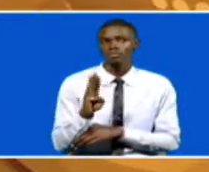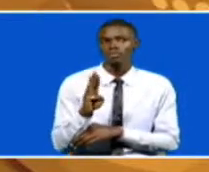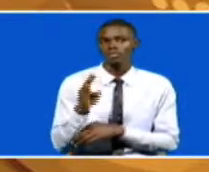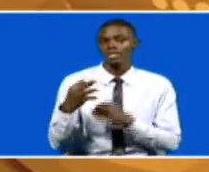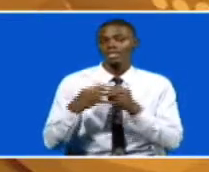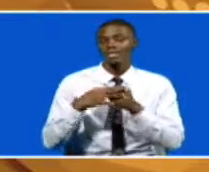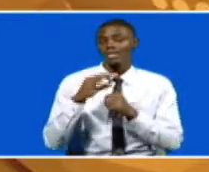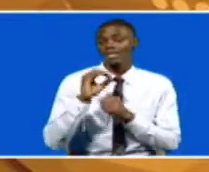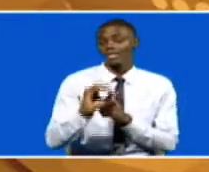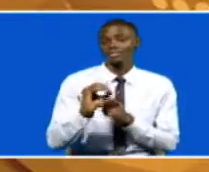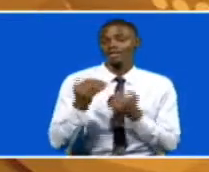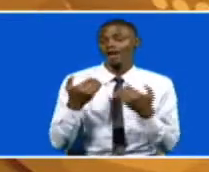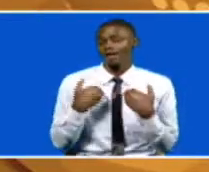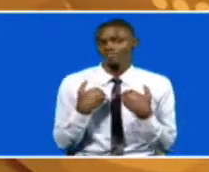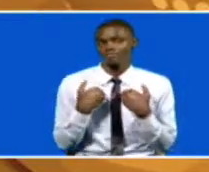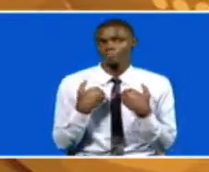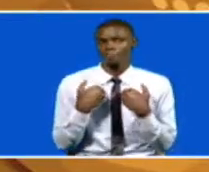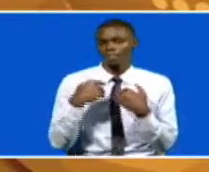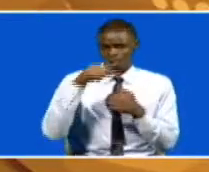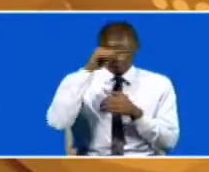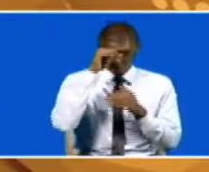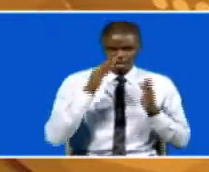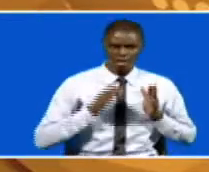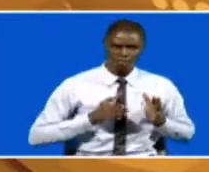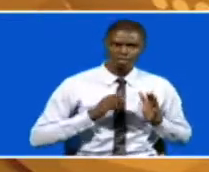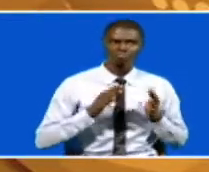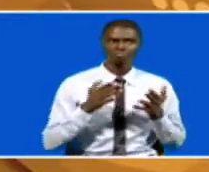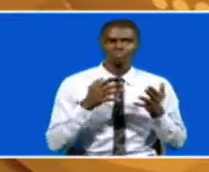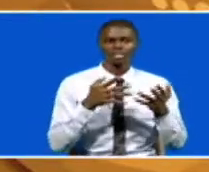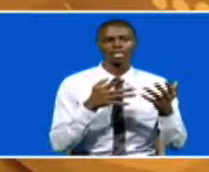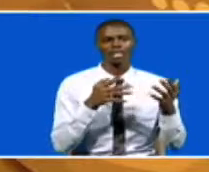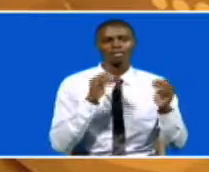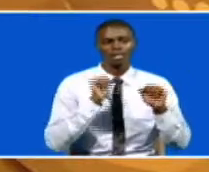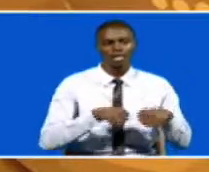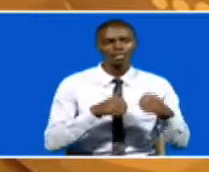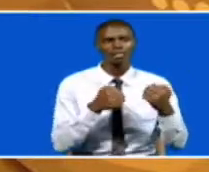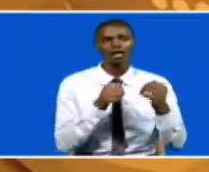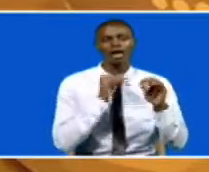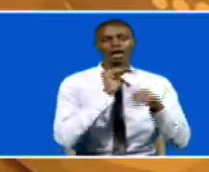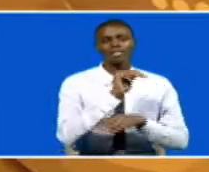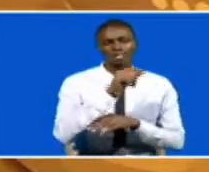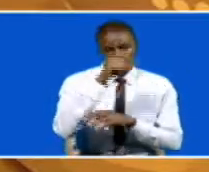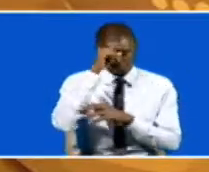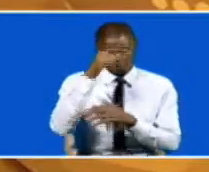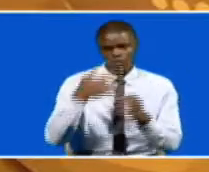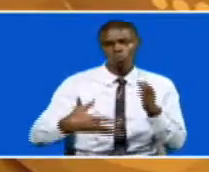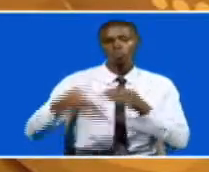380 zilizopo. Je, magavana wataweza kushawishi serikali kuongeza fedha?